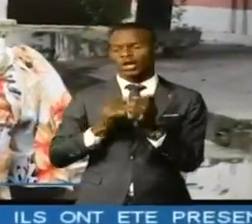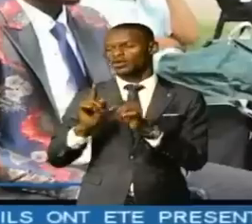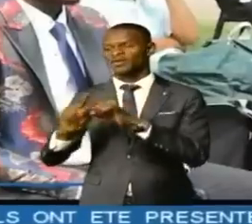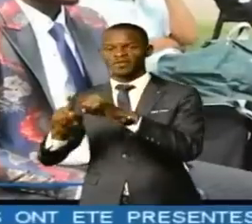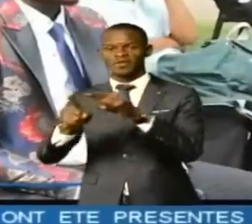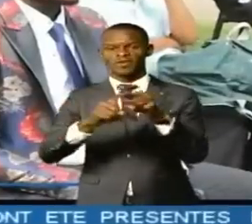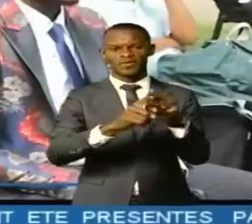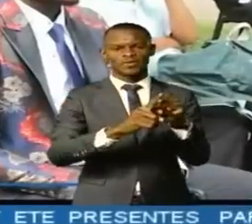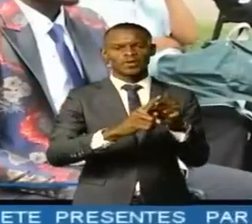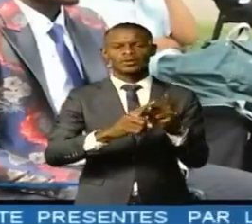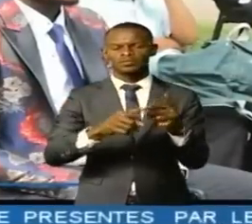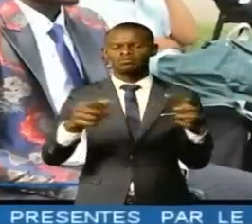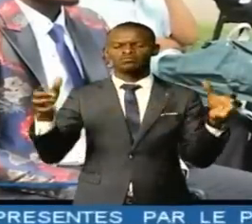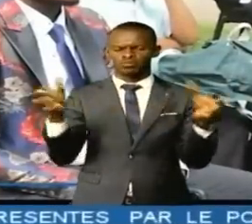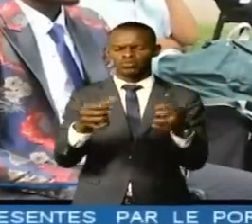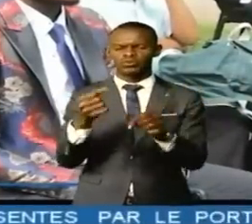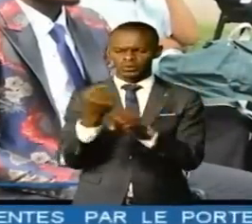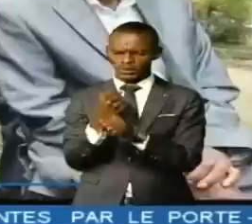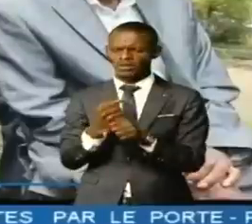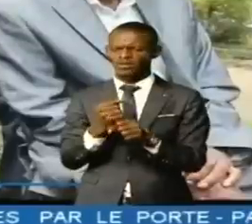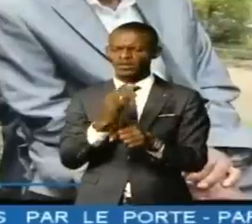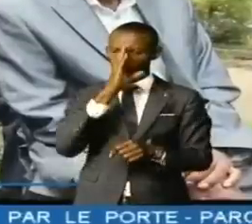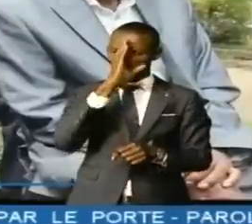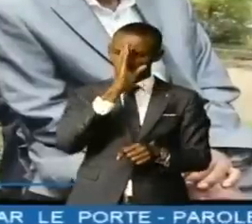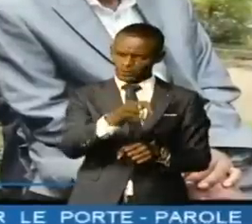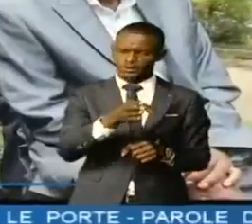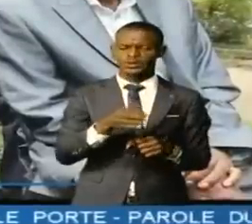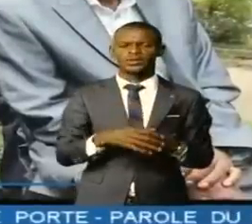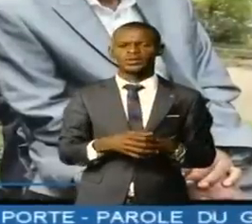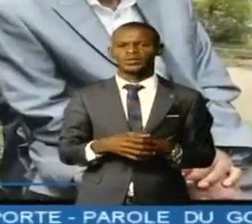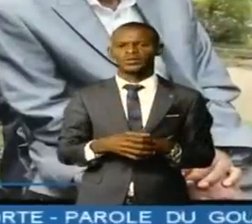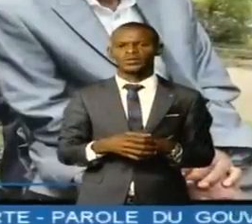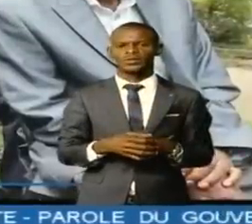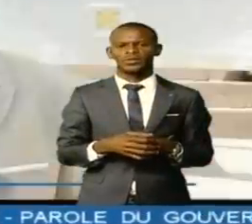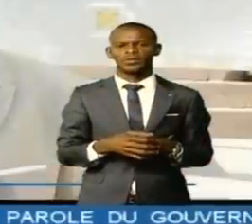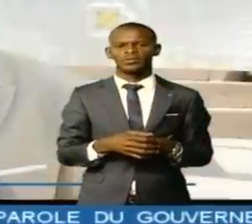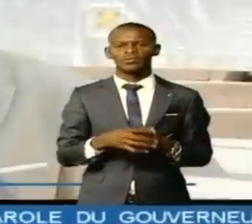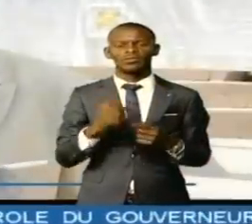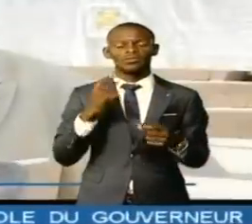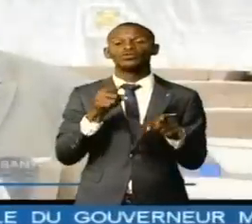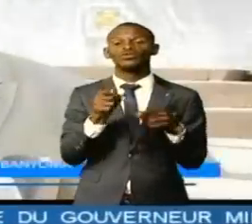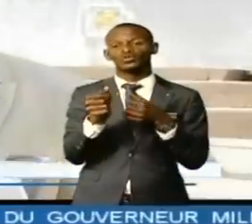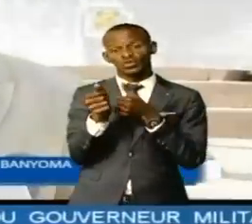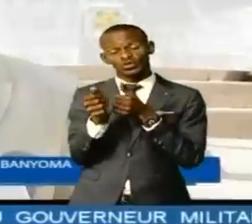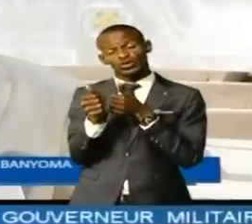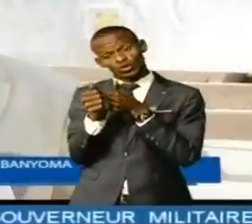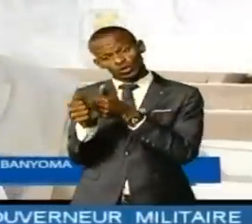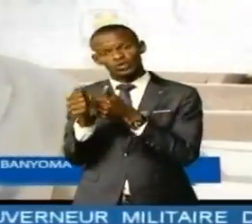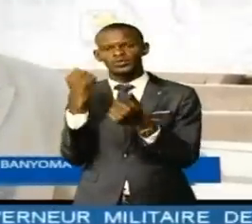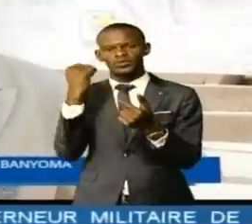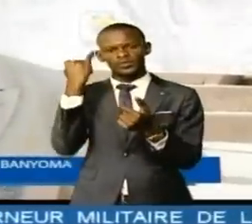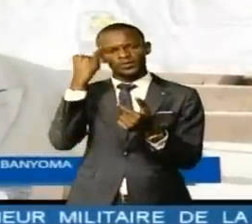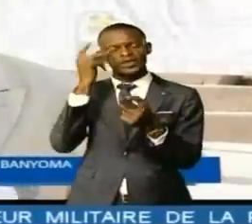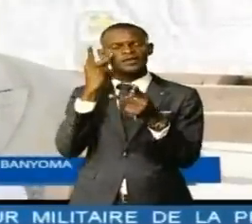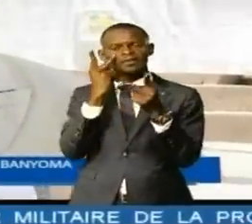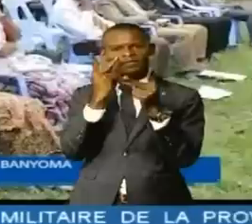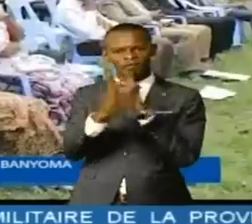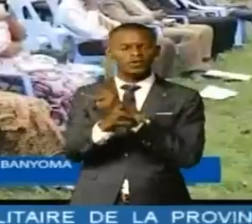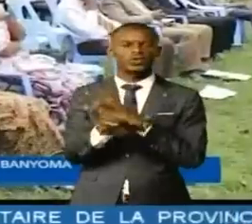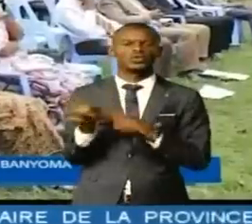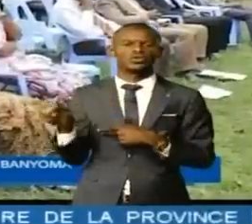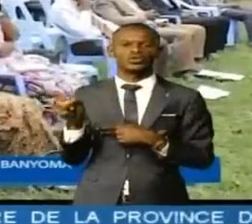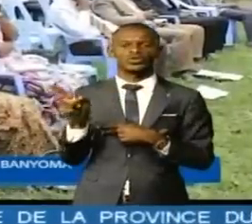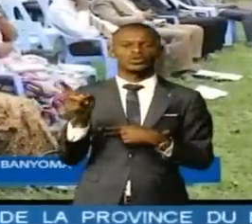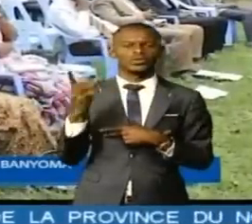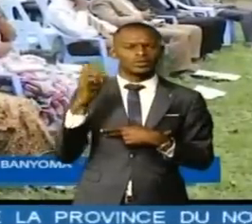projet éducatif de Saint-Jean-Baptiste de la Salle. Quant au président de la fraternité, il a placé son mandat sous le signe